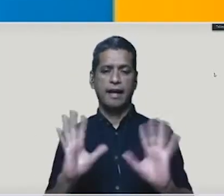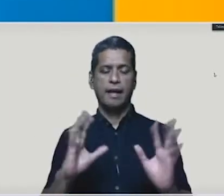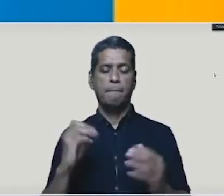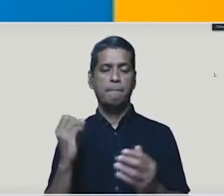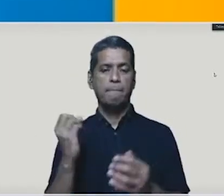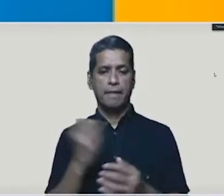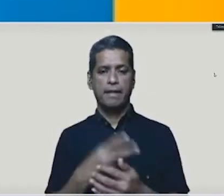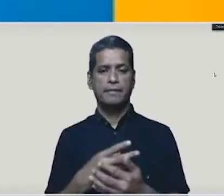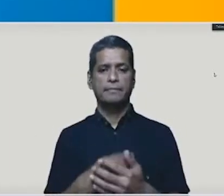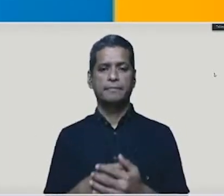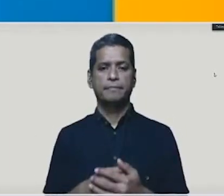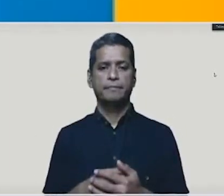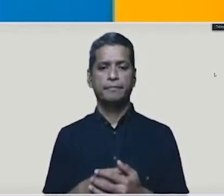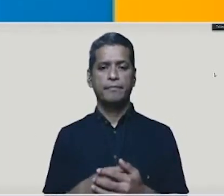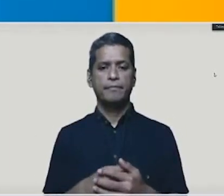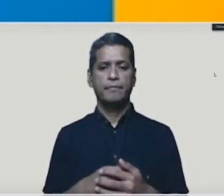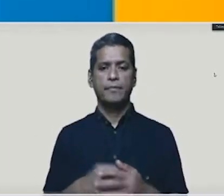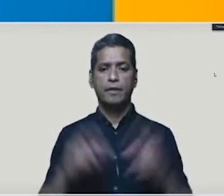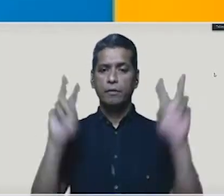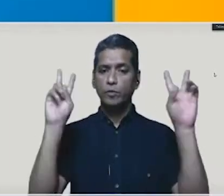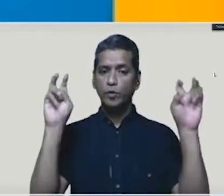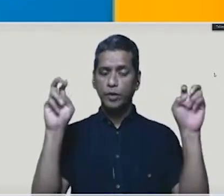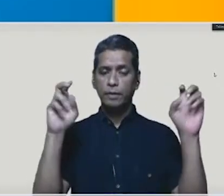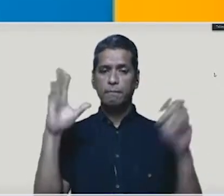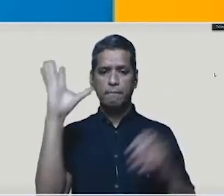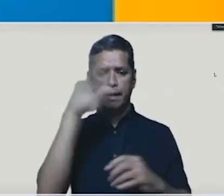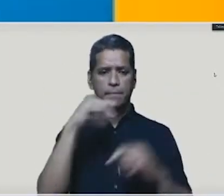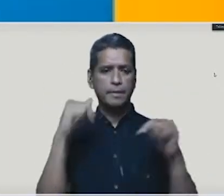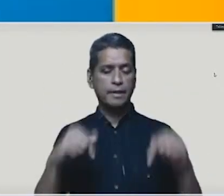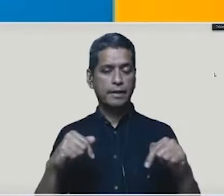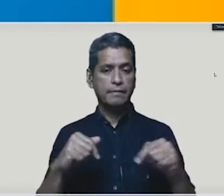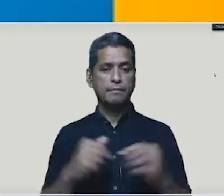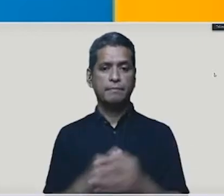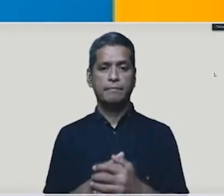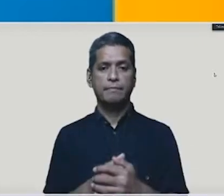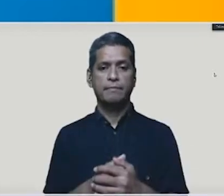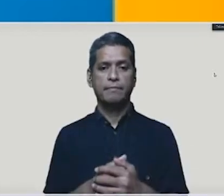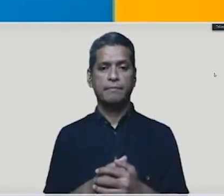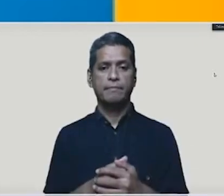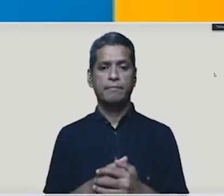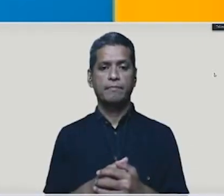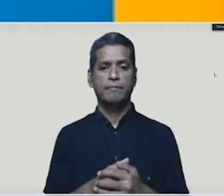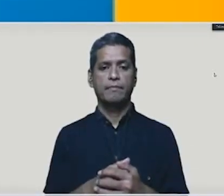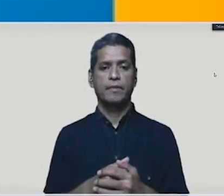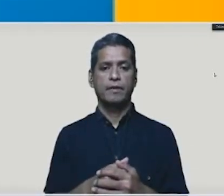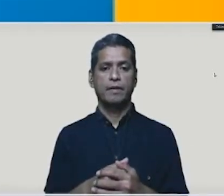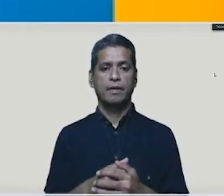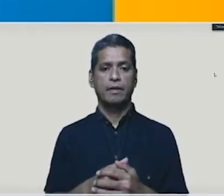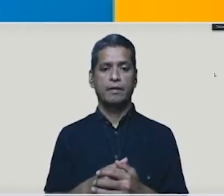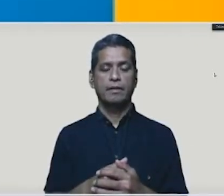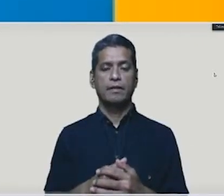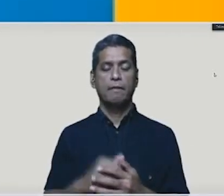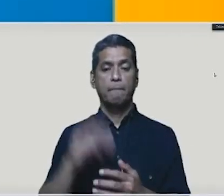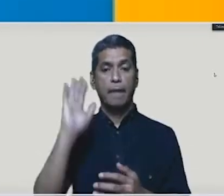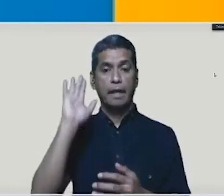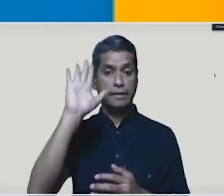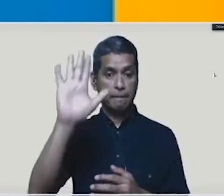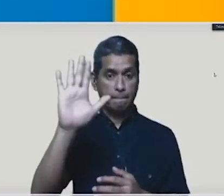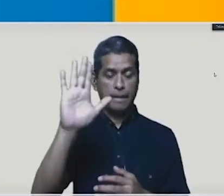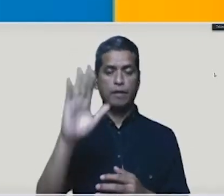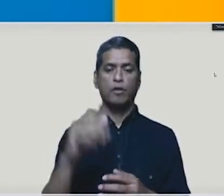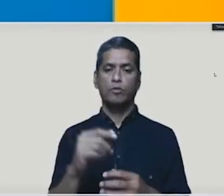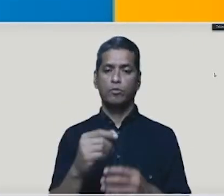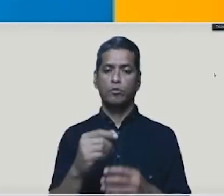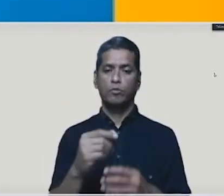Adapun judul pelajaran kita pada malam hari ini adalah masa depan dunia diungkapkan mungkin